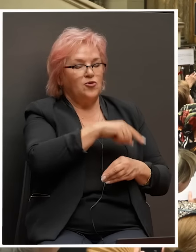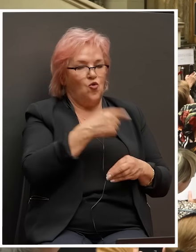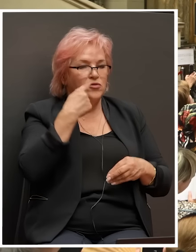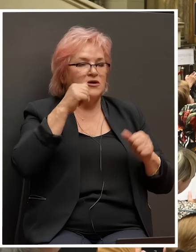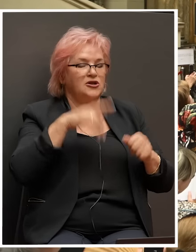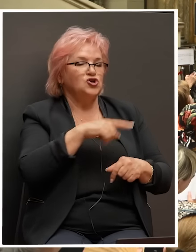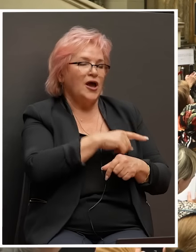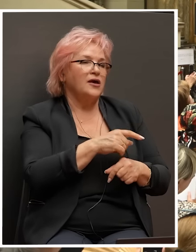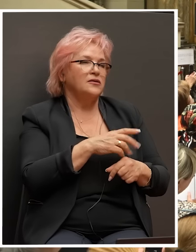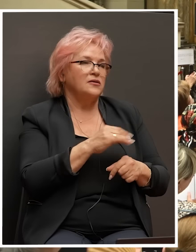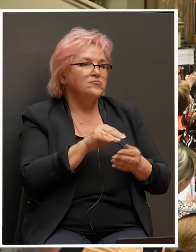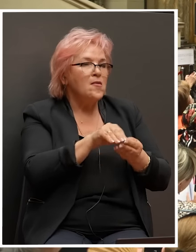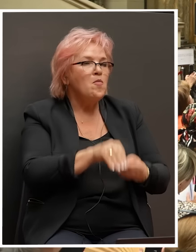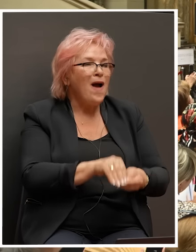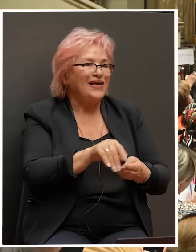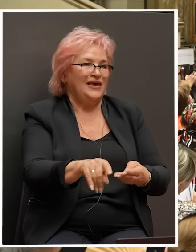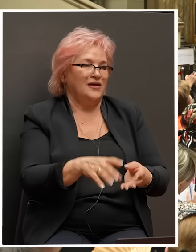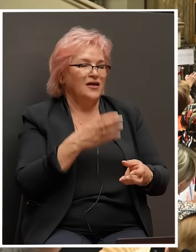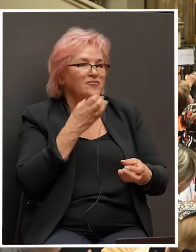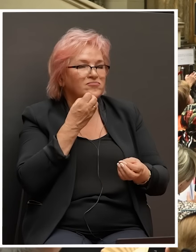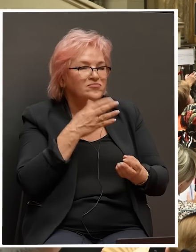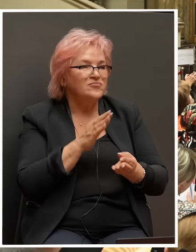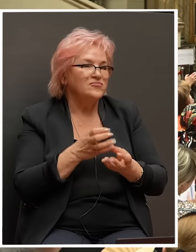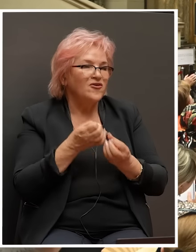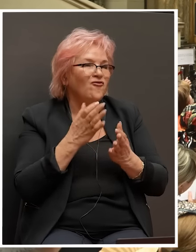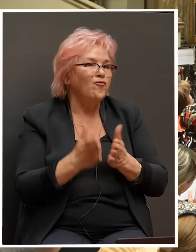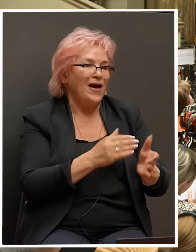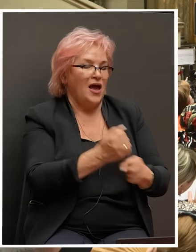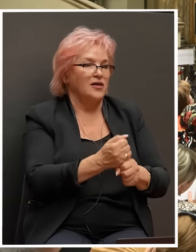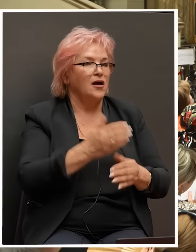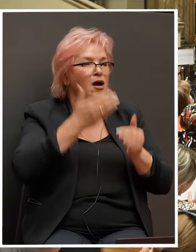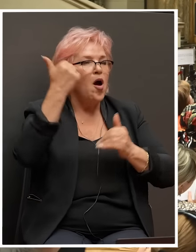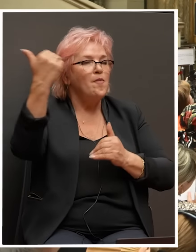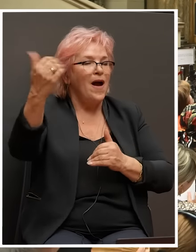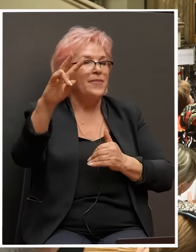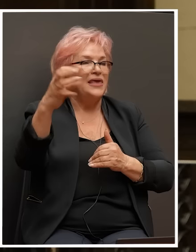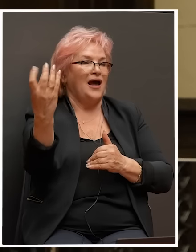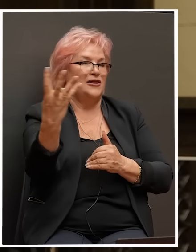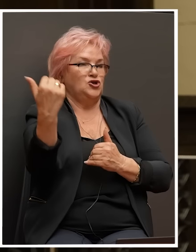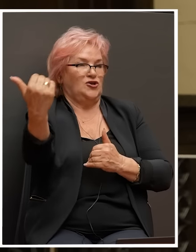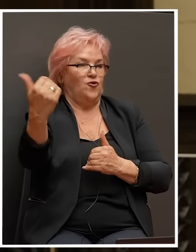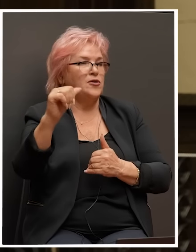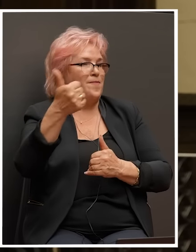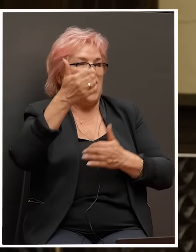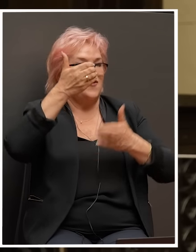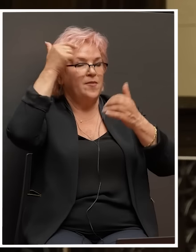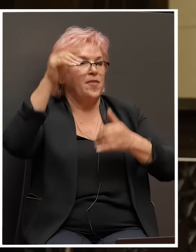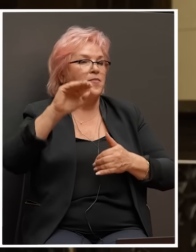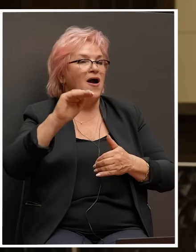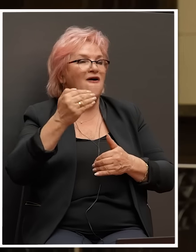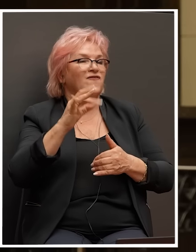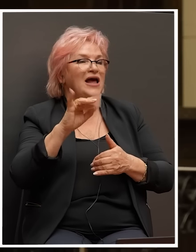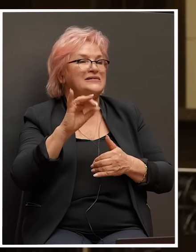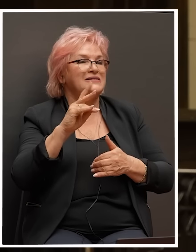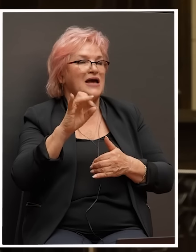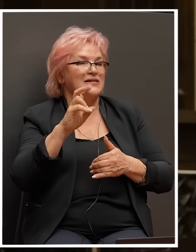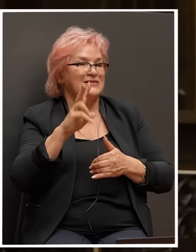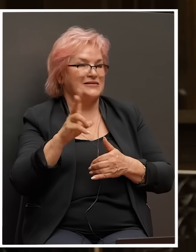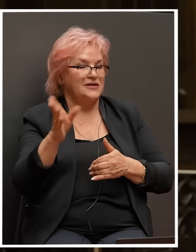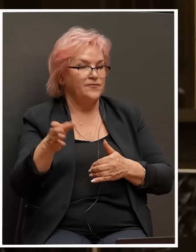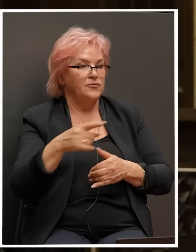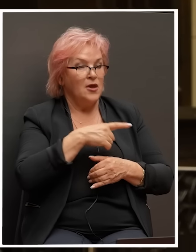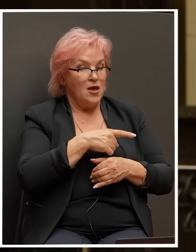привести в порядок одну из могил в этой базилике. Одна из могил принадлежала там папе Николаю IV, первому папе-францисканцу.